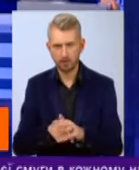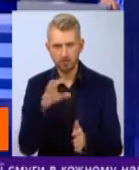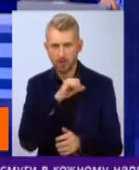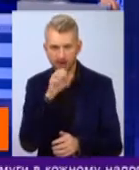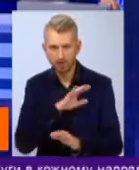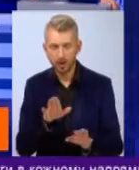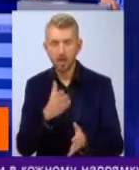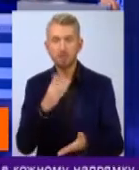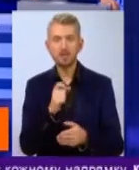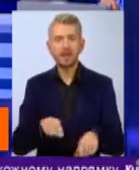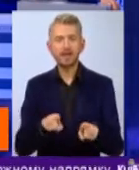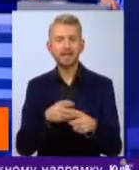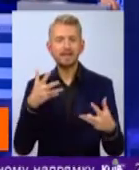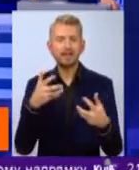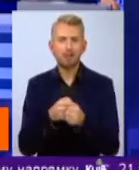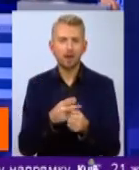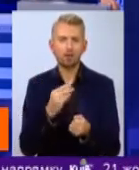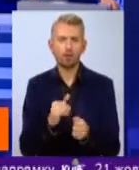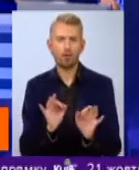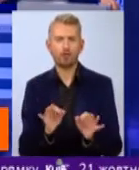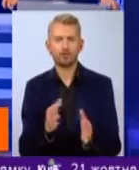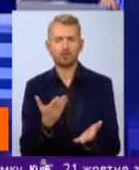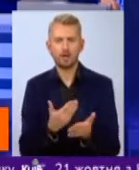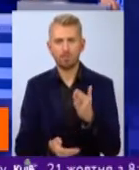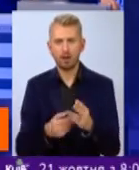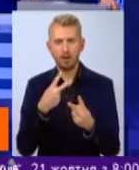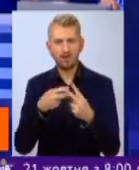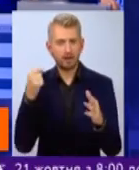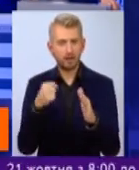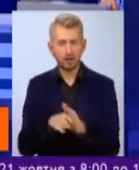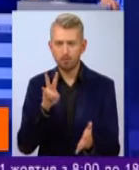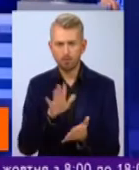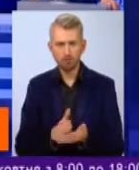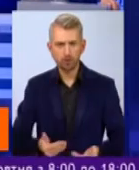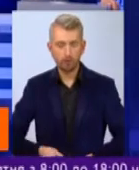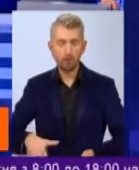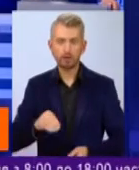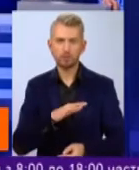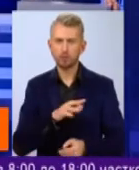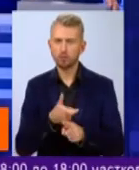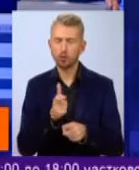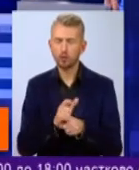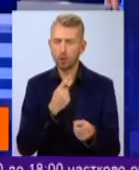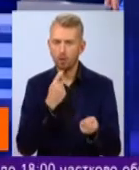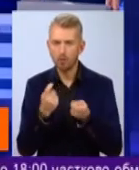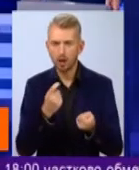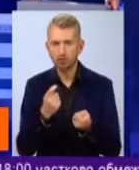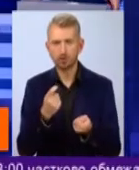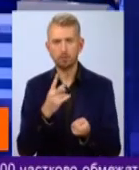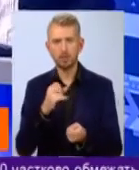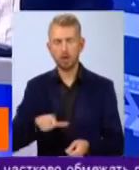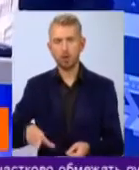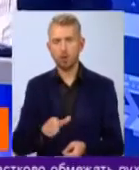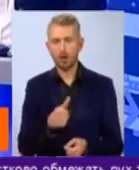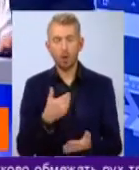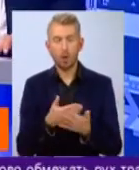Якби за такі ДТП, ну, хоча б садили пожиттєво, усі були б дуже обережними і обачними на